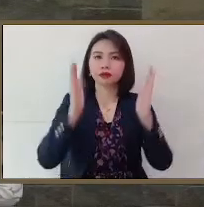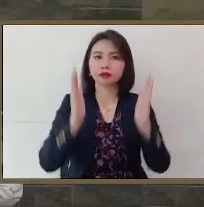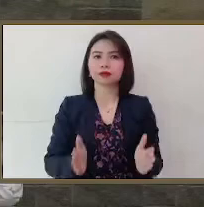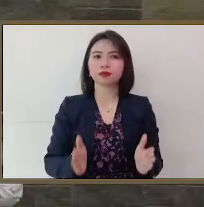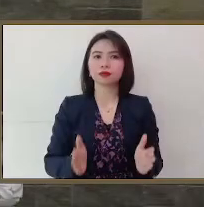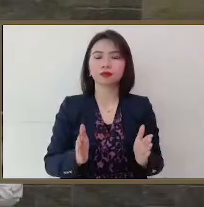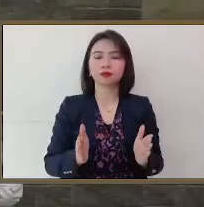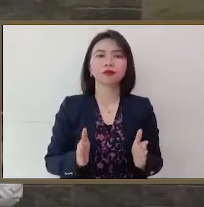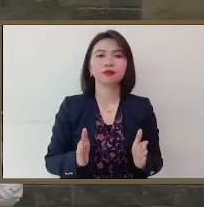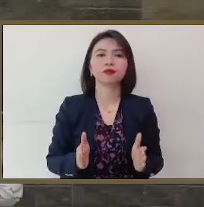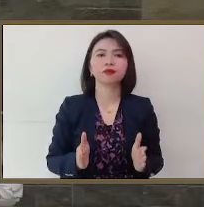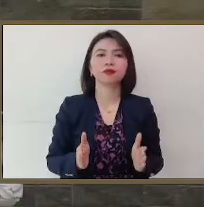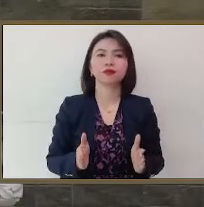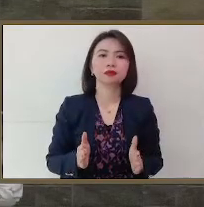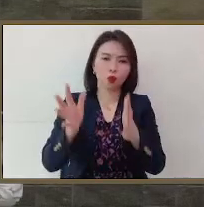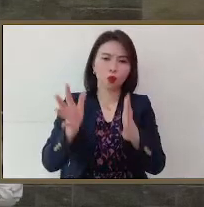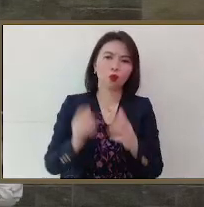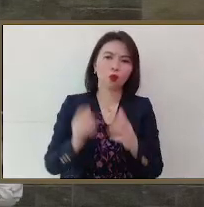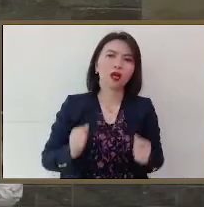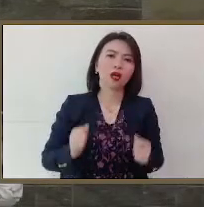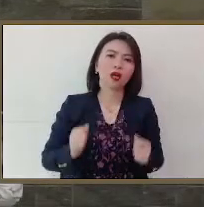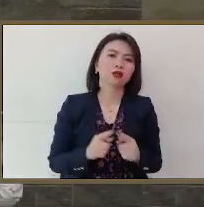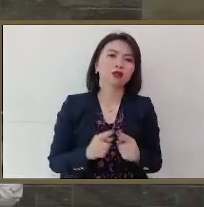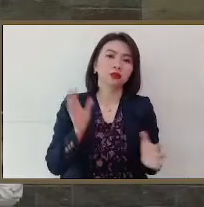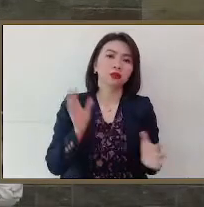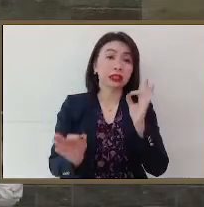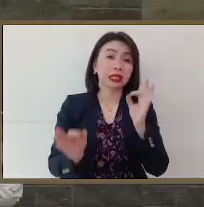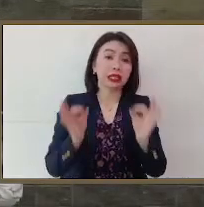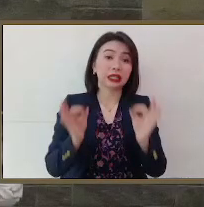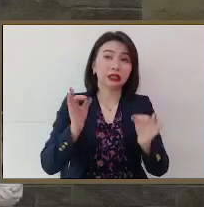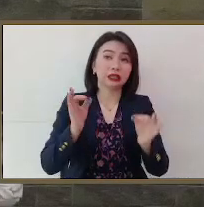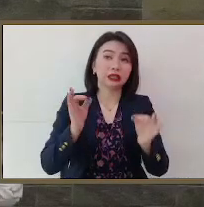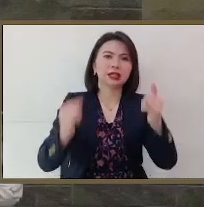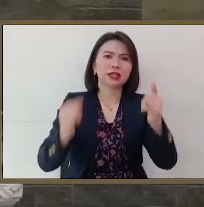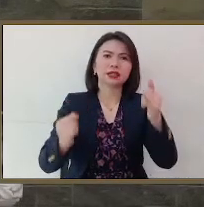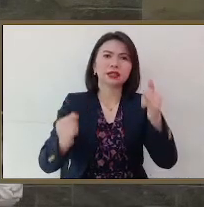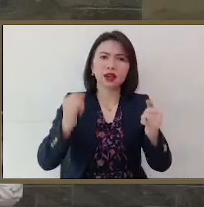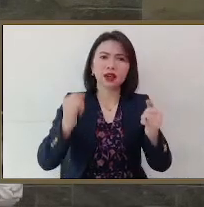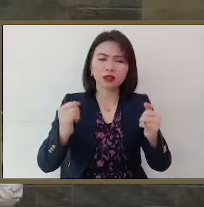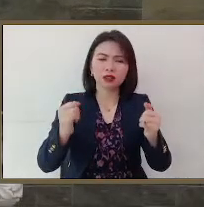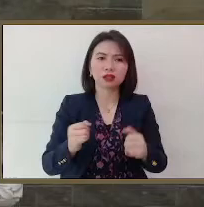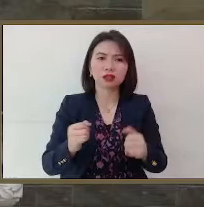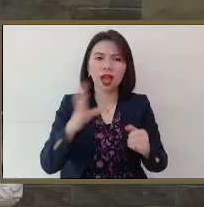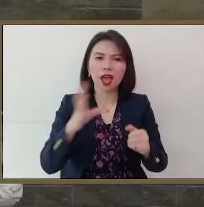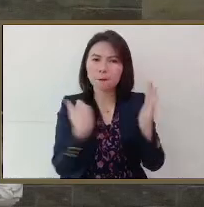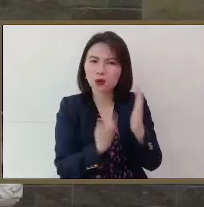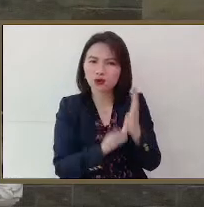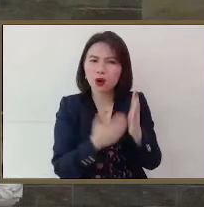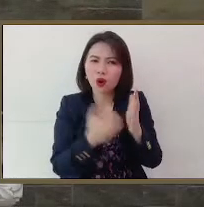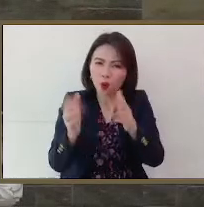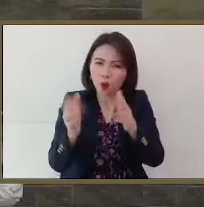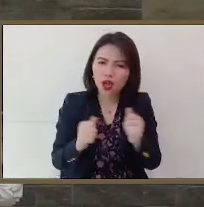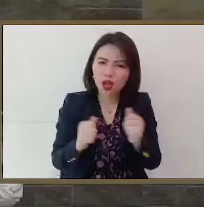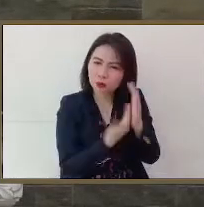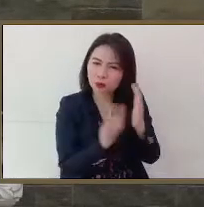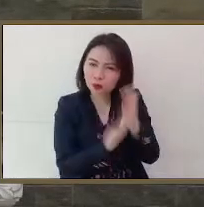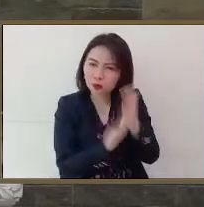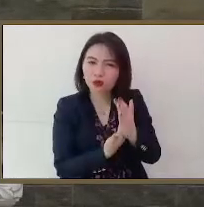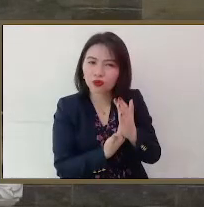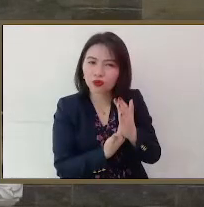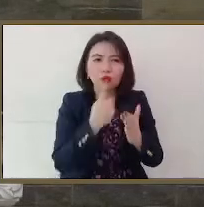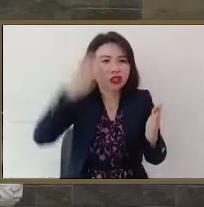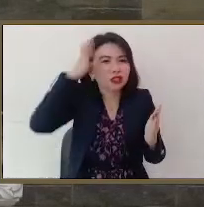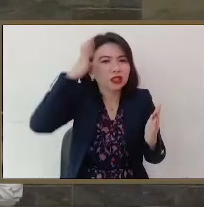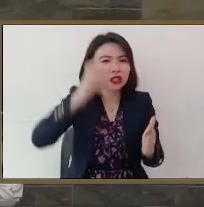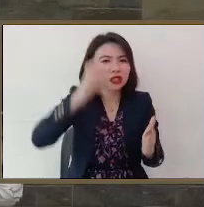gustong i-justify ayon sa kanyang pamumuhay, pinipilit niyan tama ang kanyang ibig sabihin pagkaunawa salita ng